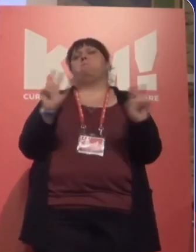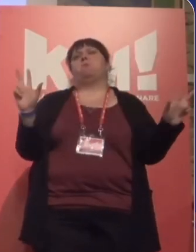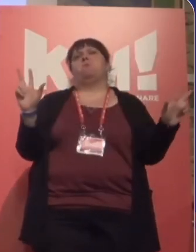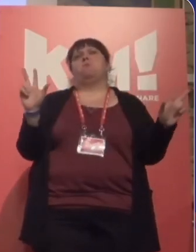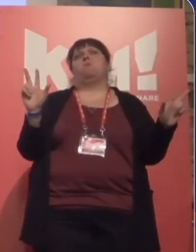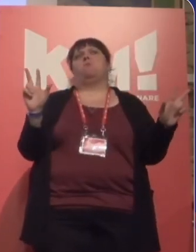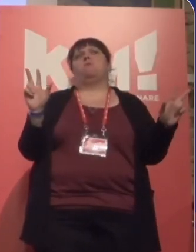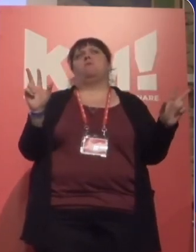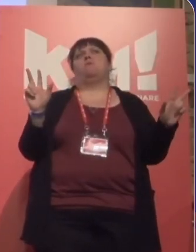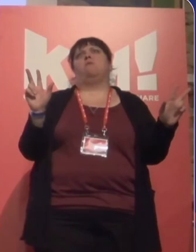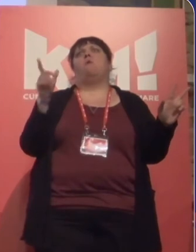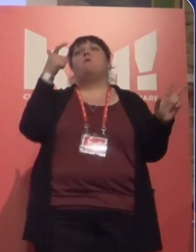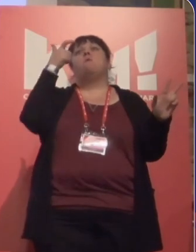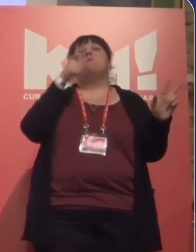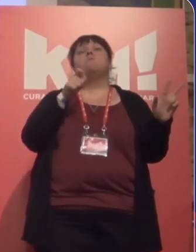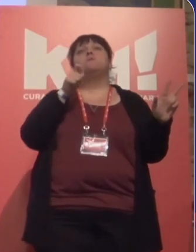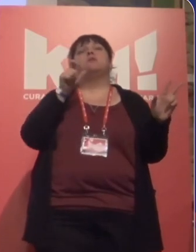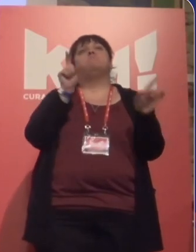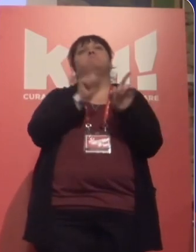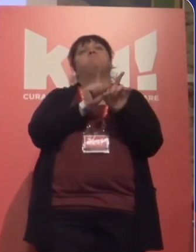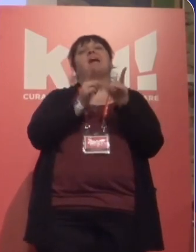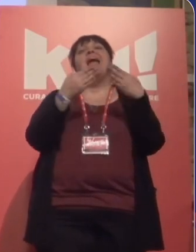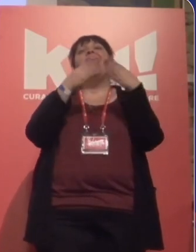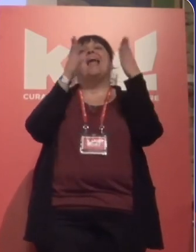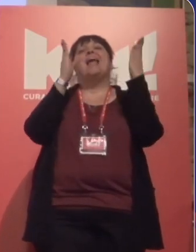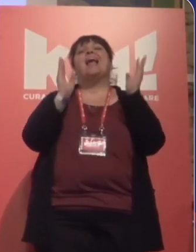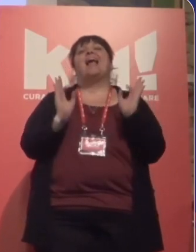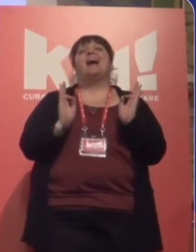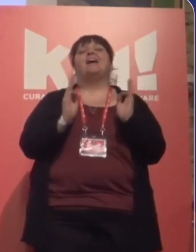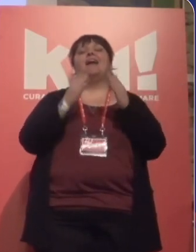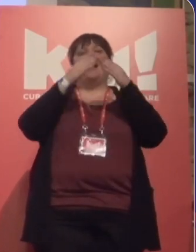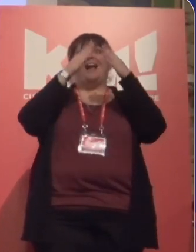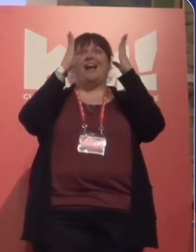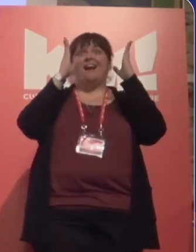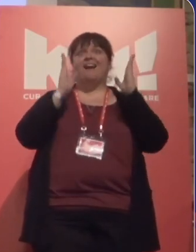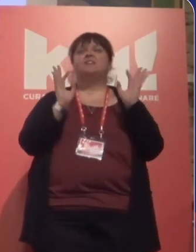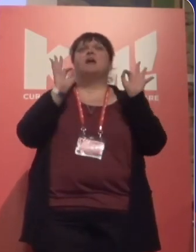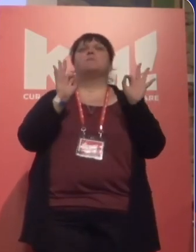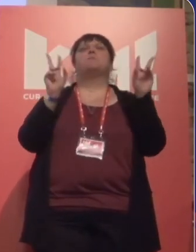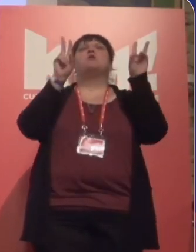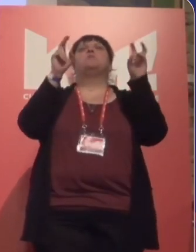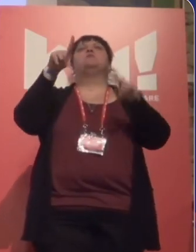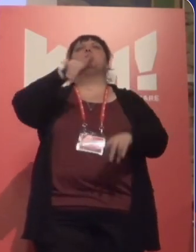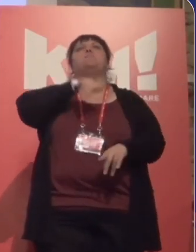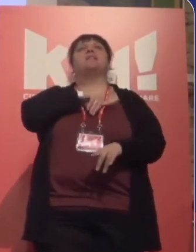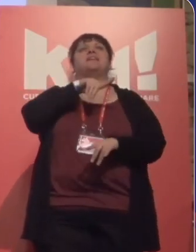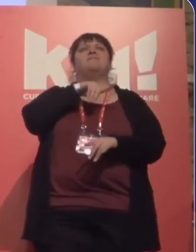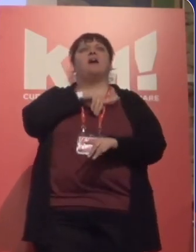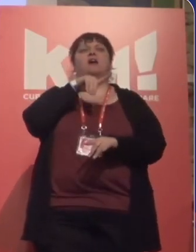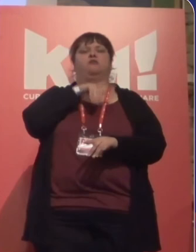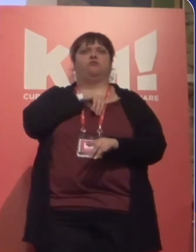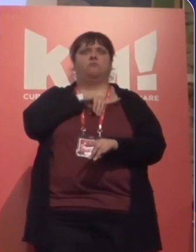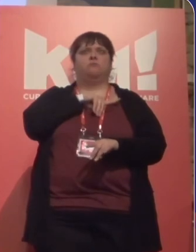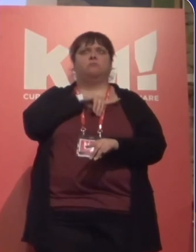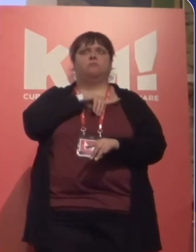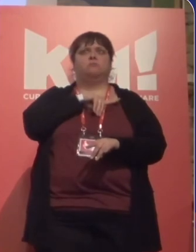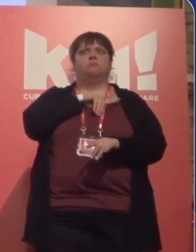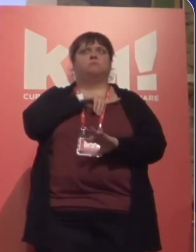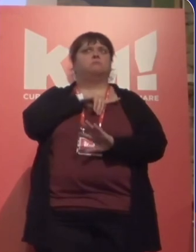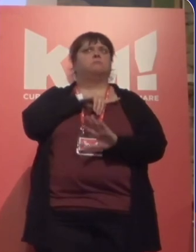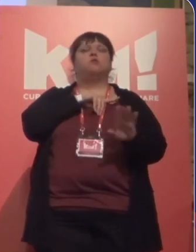privata e dunque era la fine la vicenda privata delle donne degli